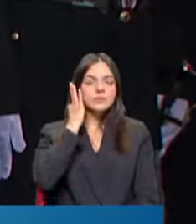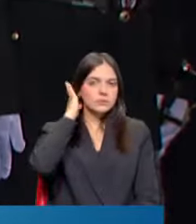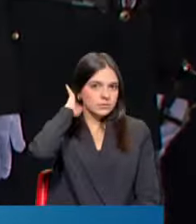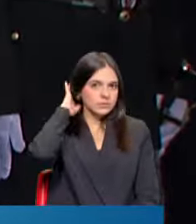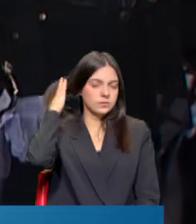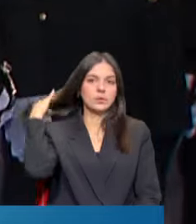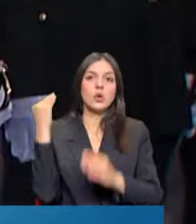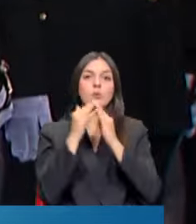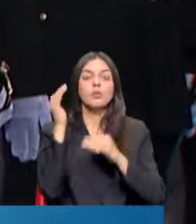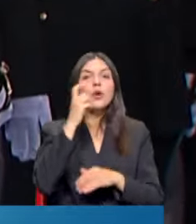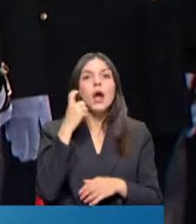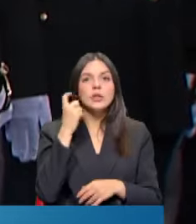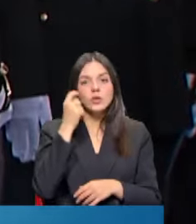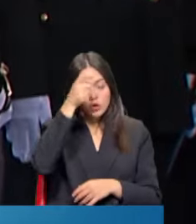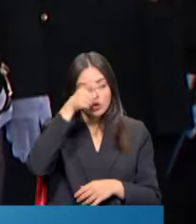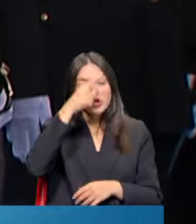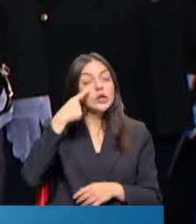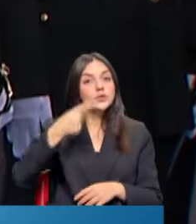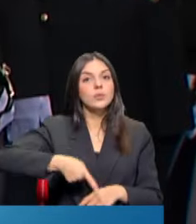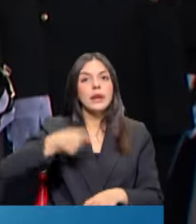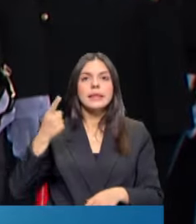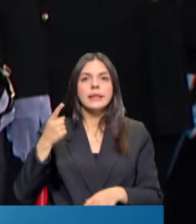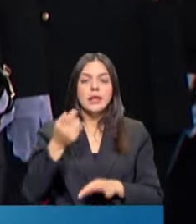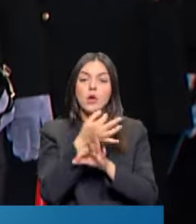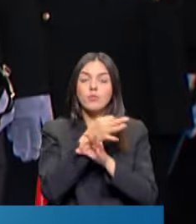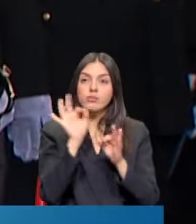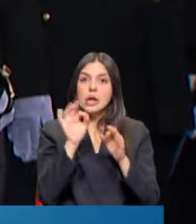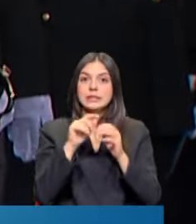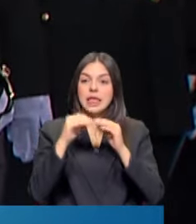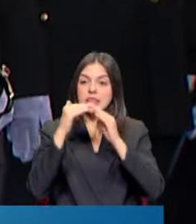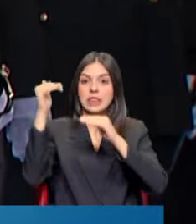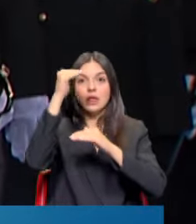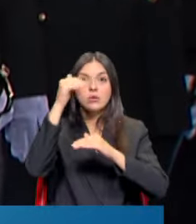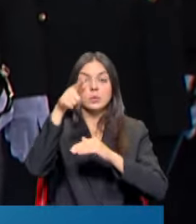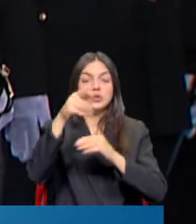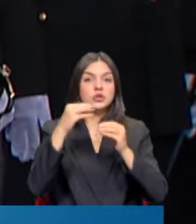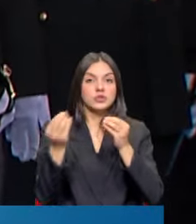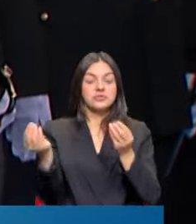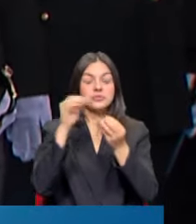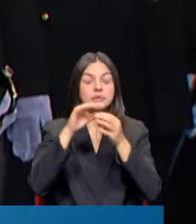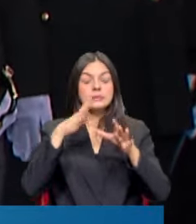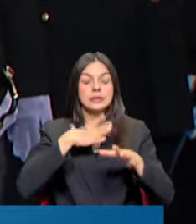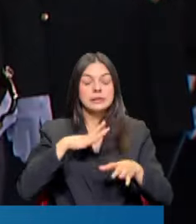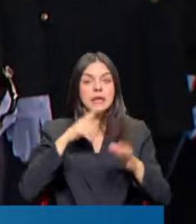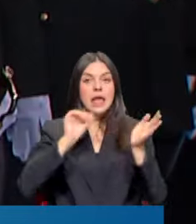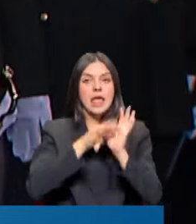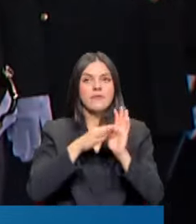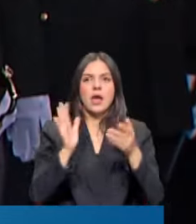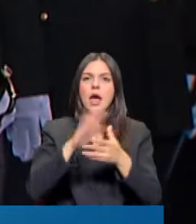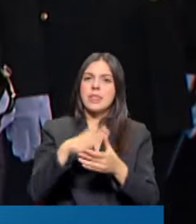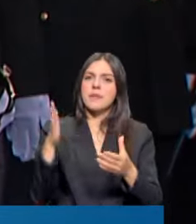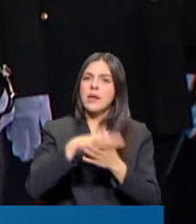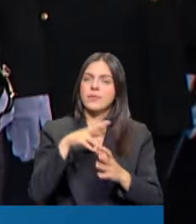Aziz Atatürk, Türkiye Cumhuriyeti'ni muasır medeniyetler seviyesinin üstüne çıkarma hedefimize adım